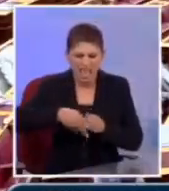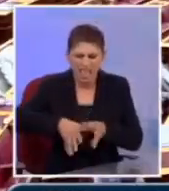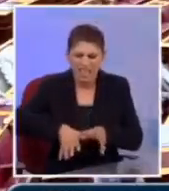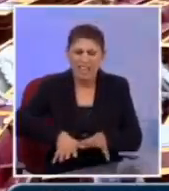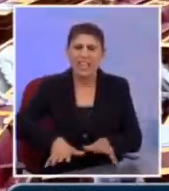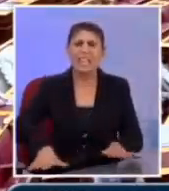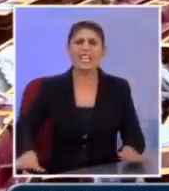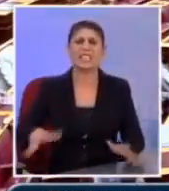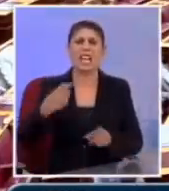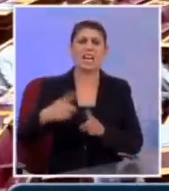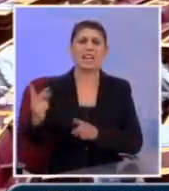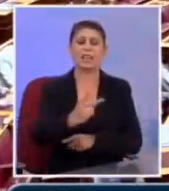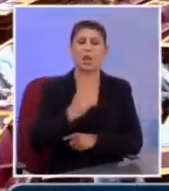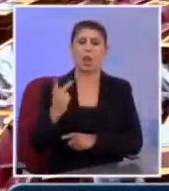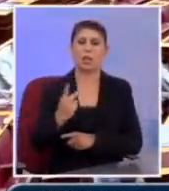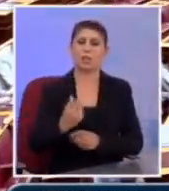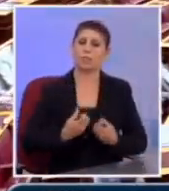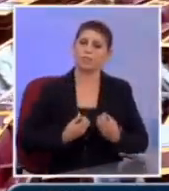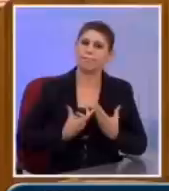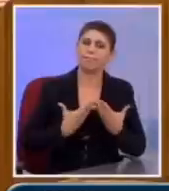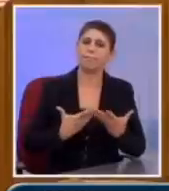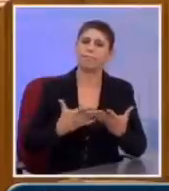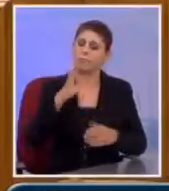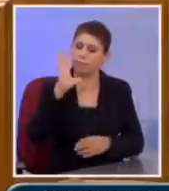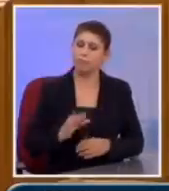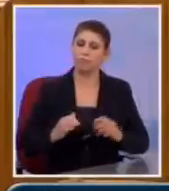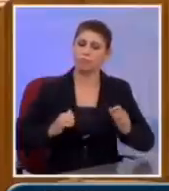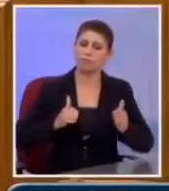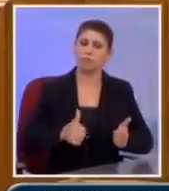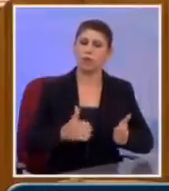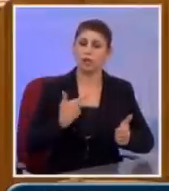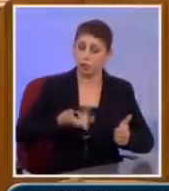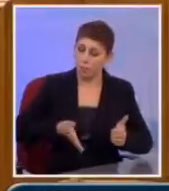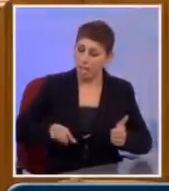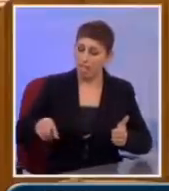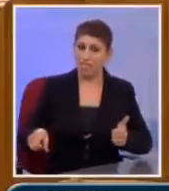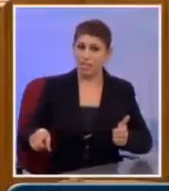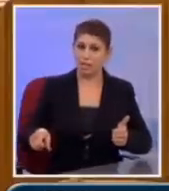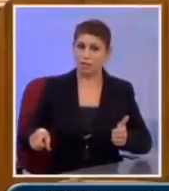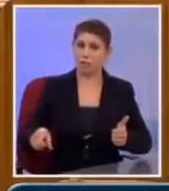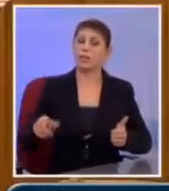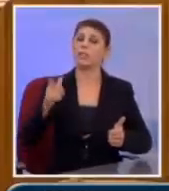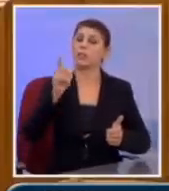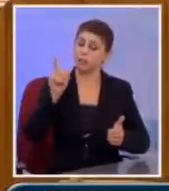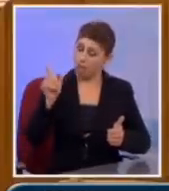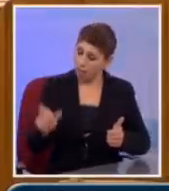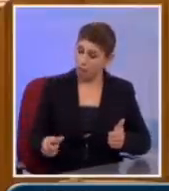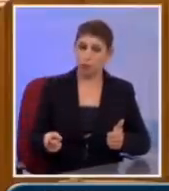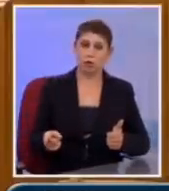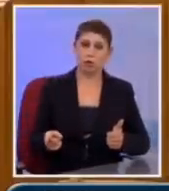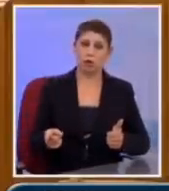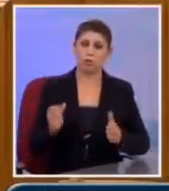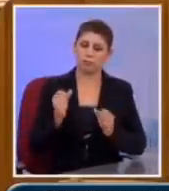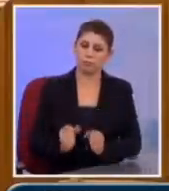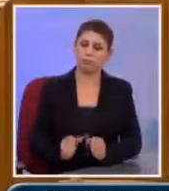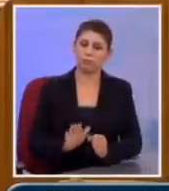κοινωνία και εκφράζει αυθεντική βούληση ώστε το παιδί του και αυτό να μείνει